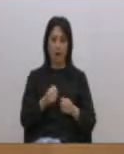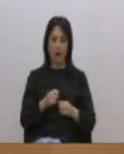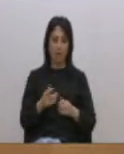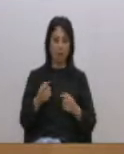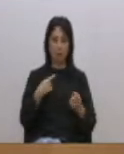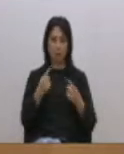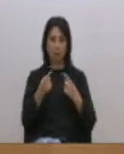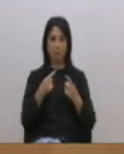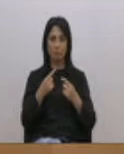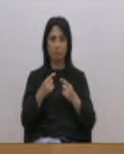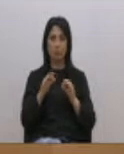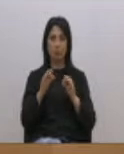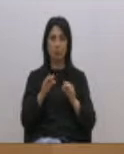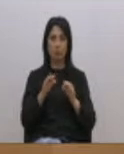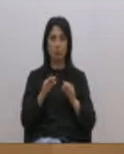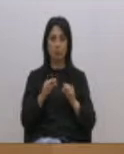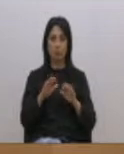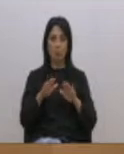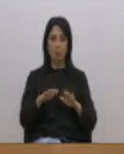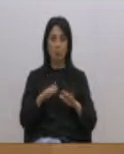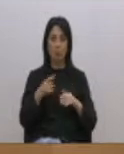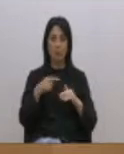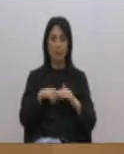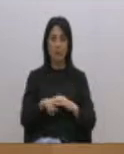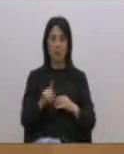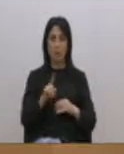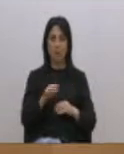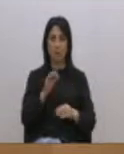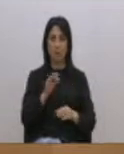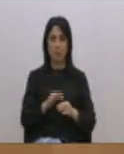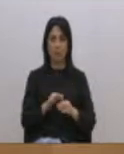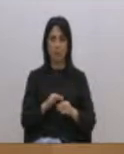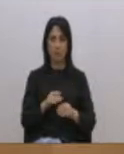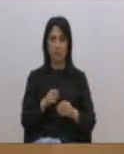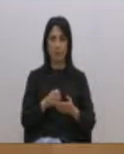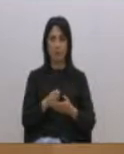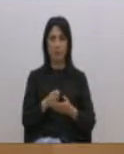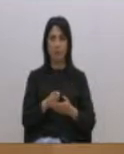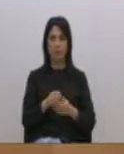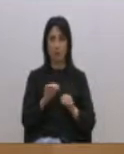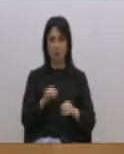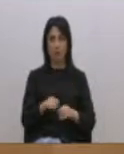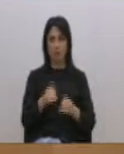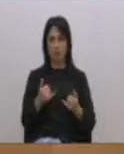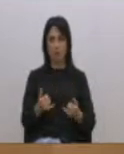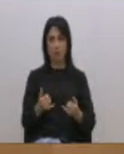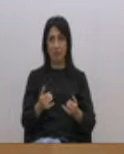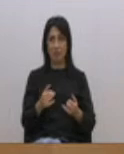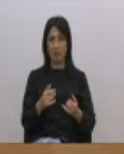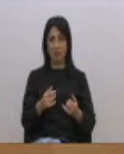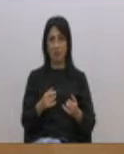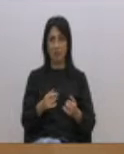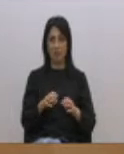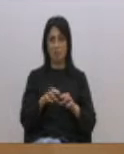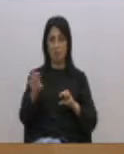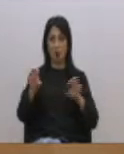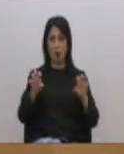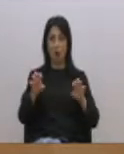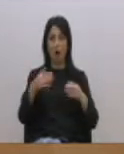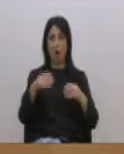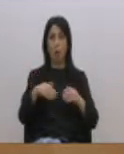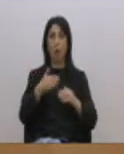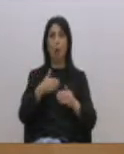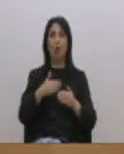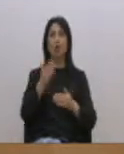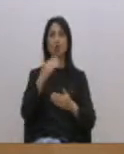o mola, pare că e bisoare, zici, ne gamom din are pasul fiscală, mi-a spus, da, și să zluiesc. Depolarizația este așa, că te